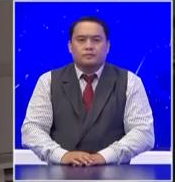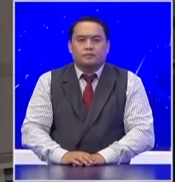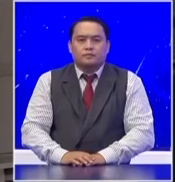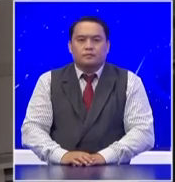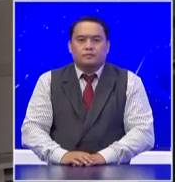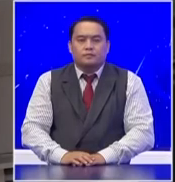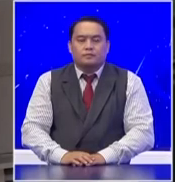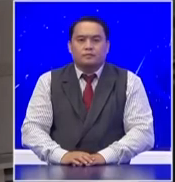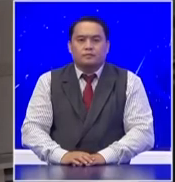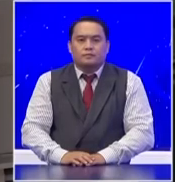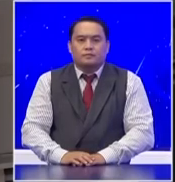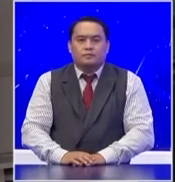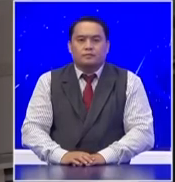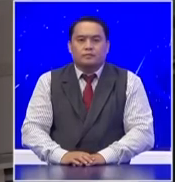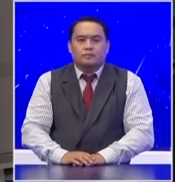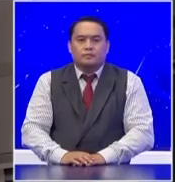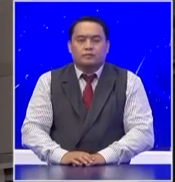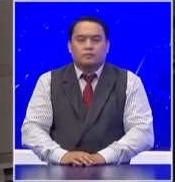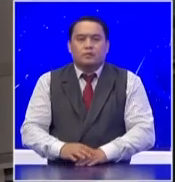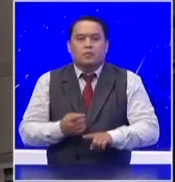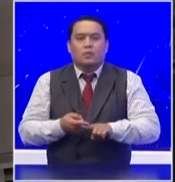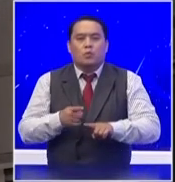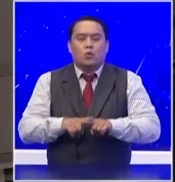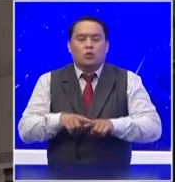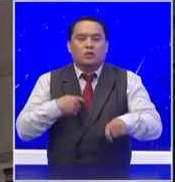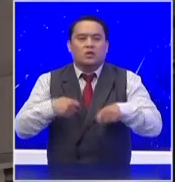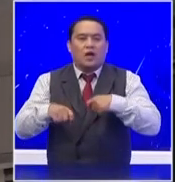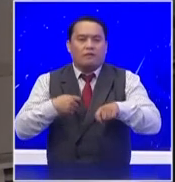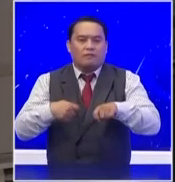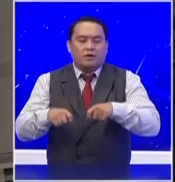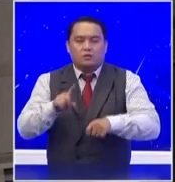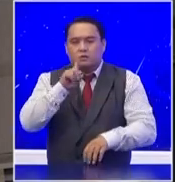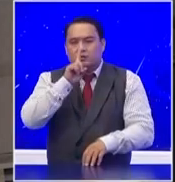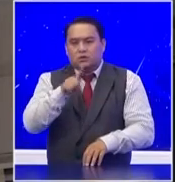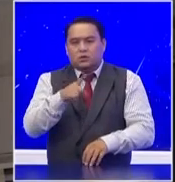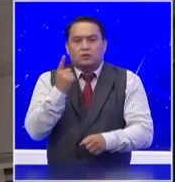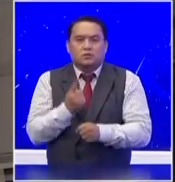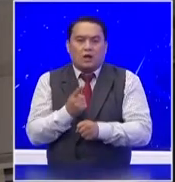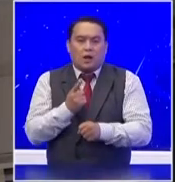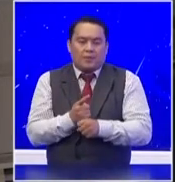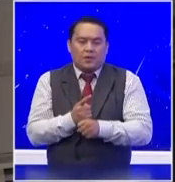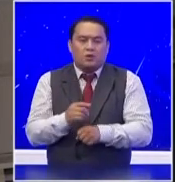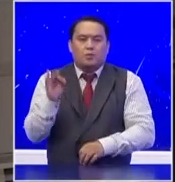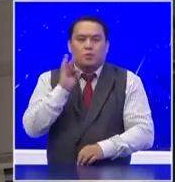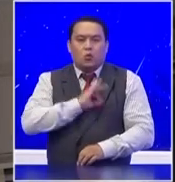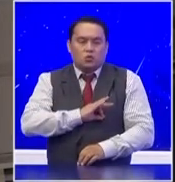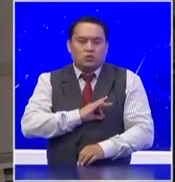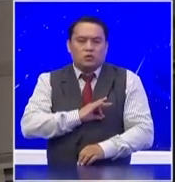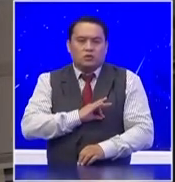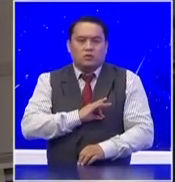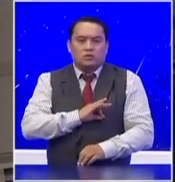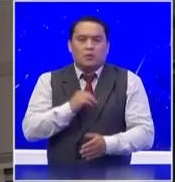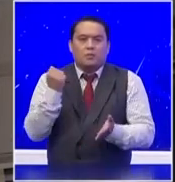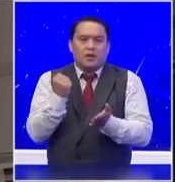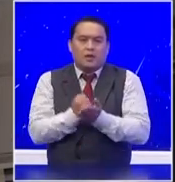Бұл тауарлар негізі сатылымға тыйым салынған. Осы себептен біз тиісті жаңағы печатты мөрді